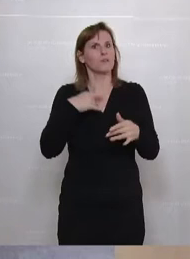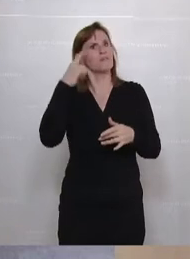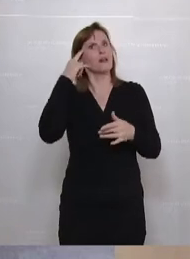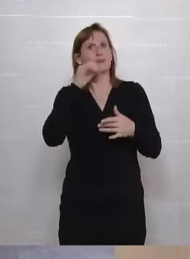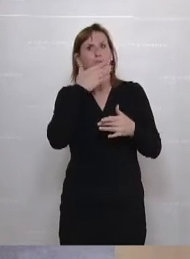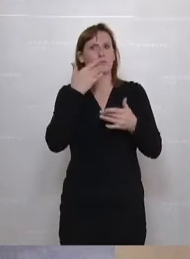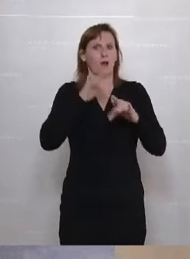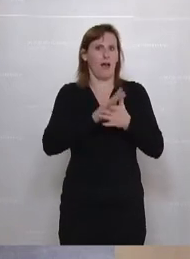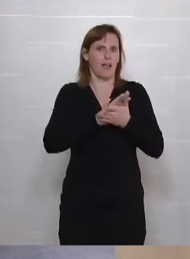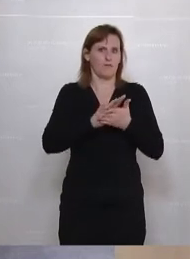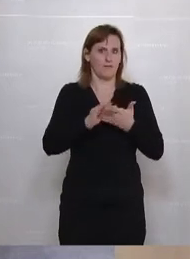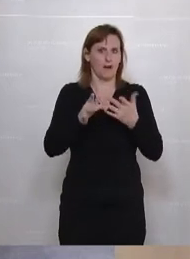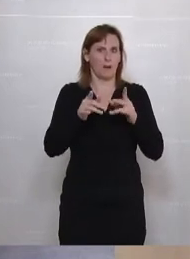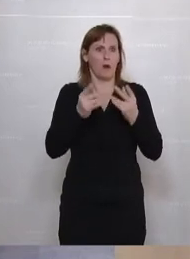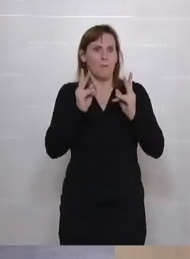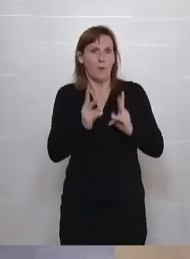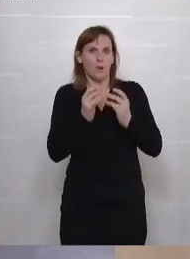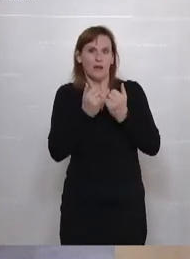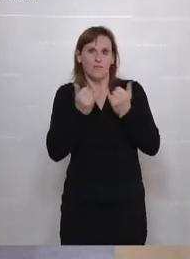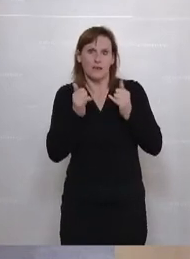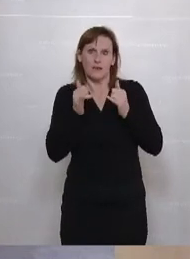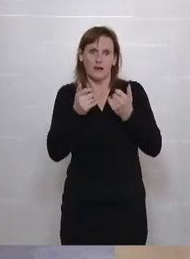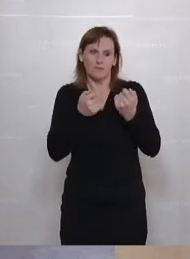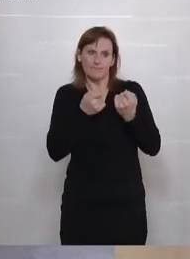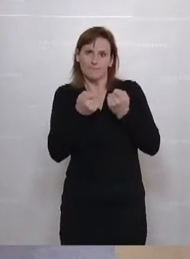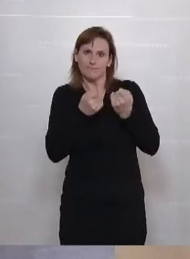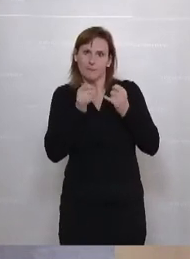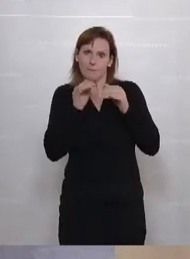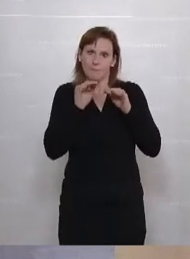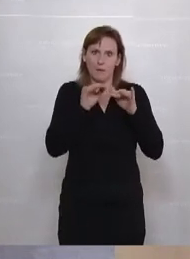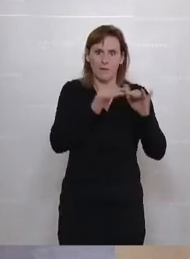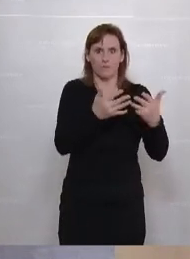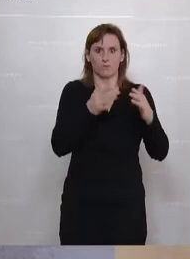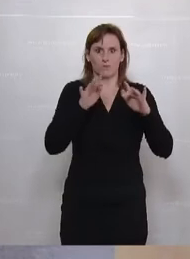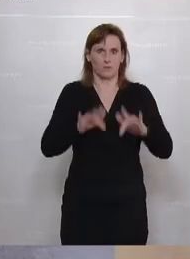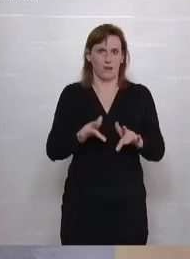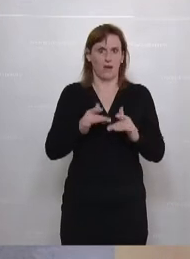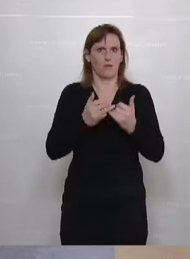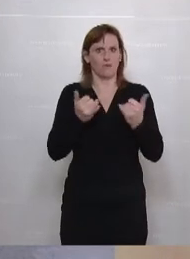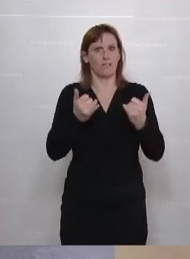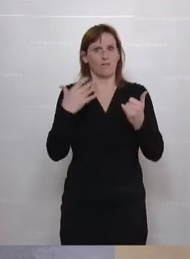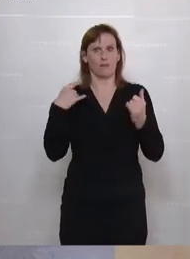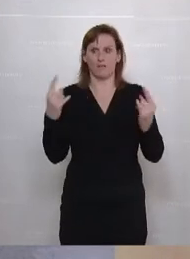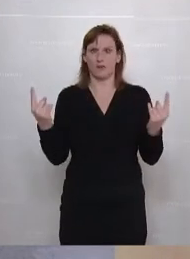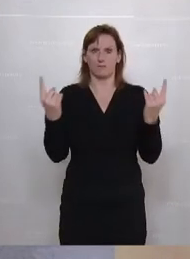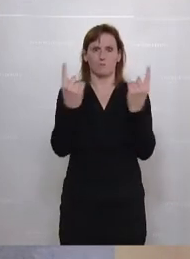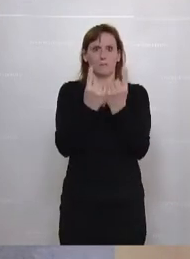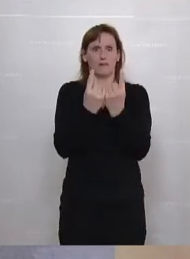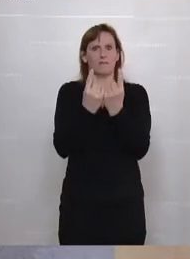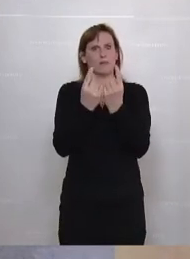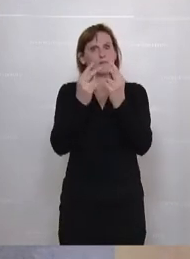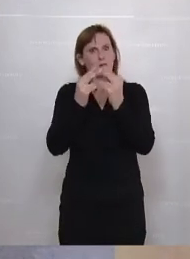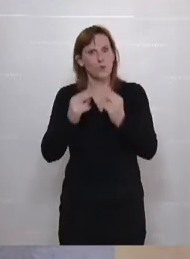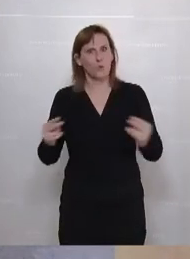einfach, aber im Rahmen unserer Möglichkeiten einzuwirken, dass hier die Ruhe wieder einkehrt und die Birnen